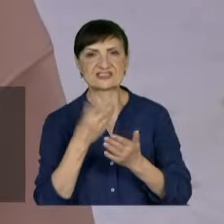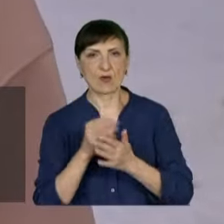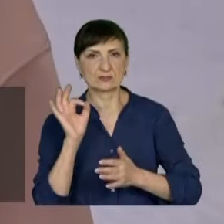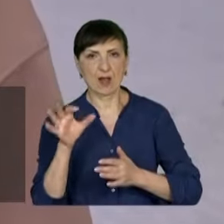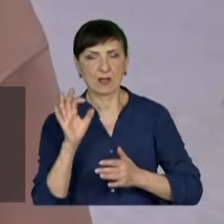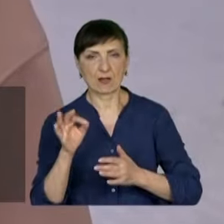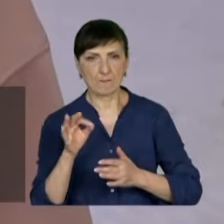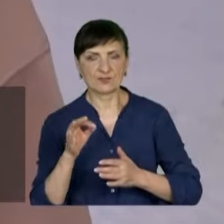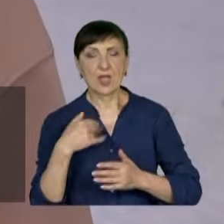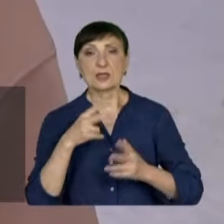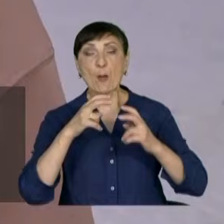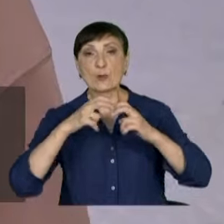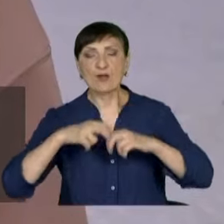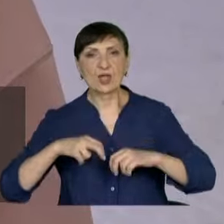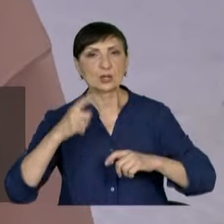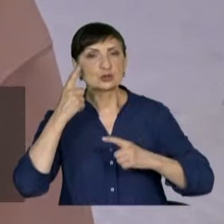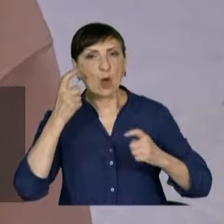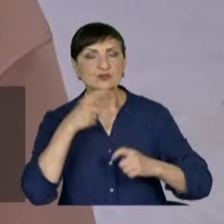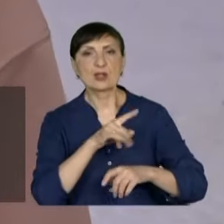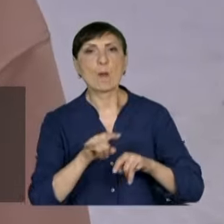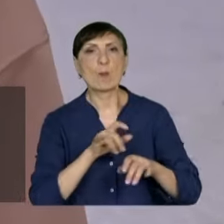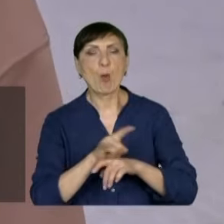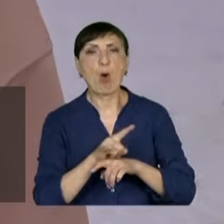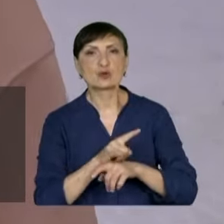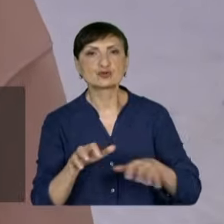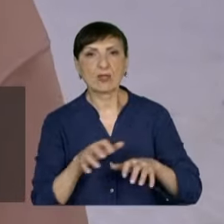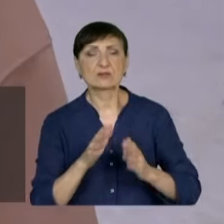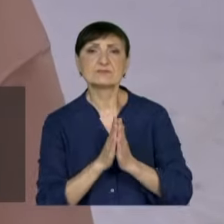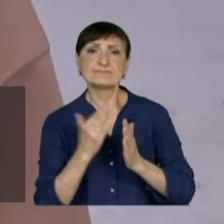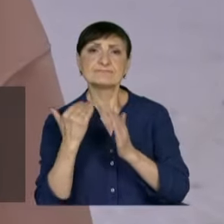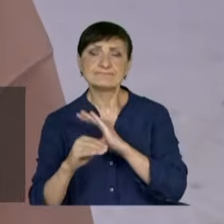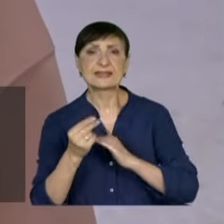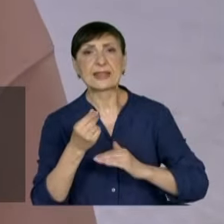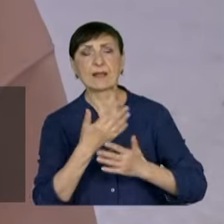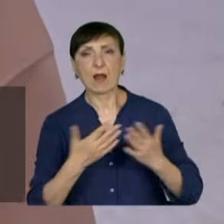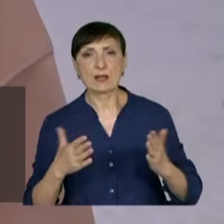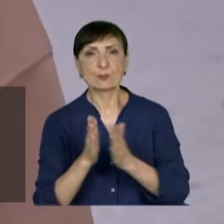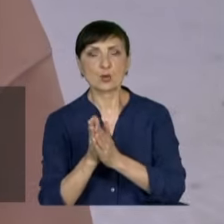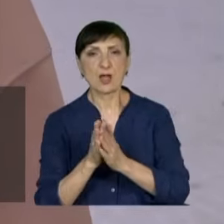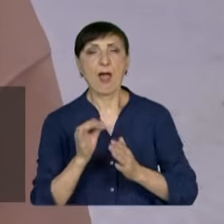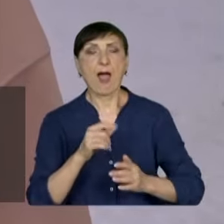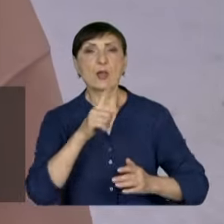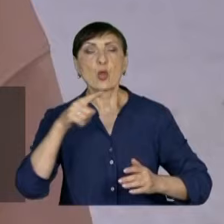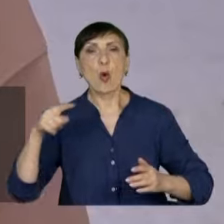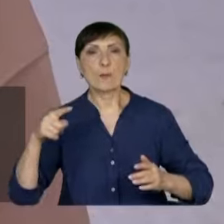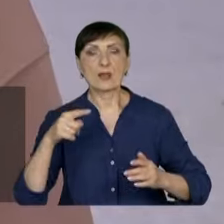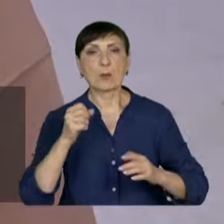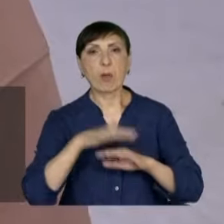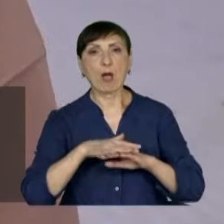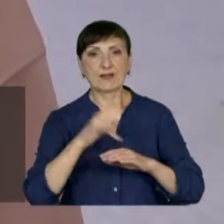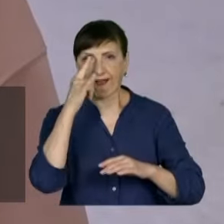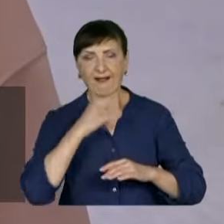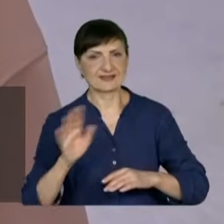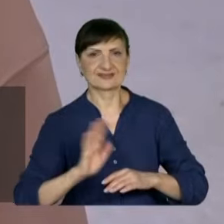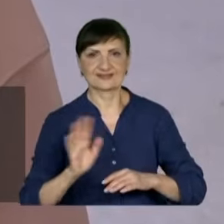я проверил сообщения этих мошенников. Там были просьбы отправить различные суммы, но реквизиты были не